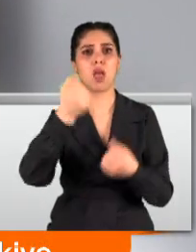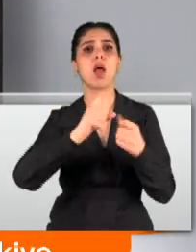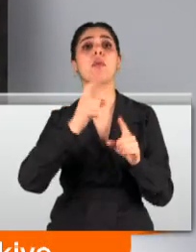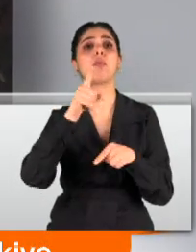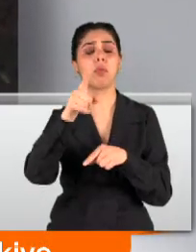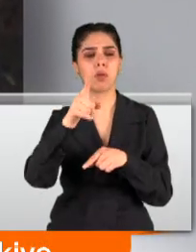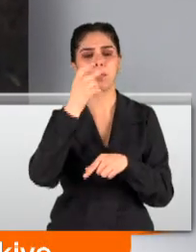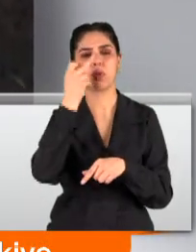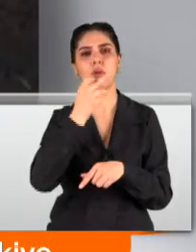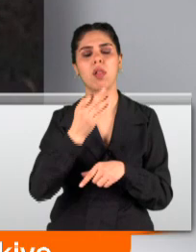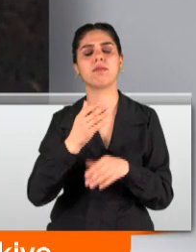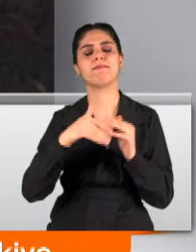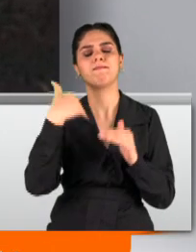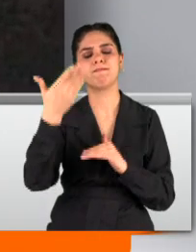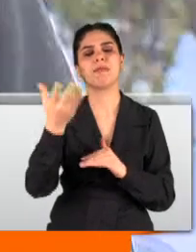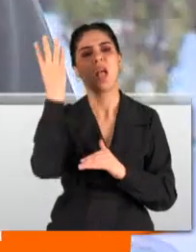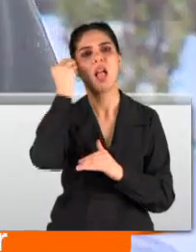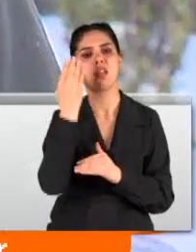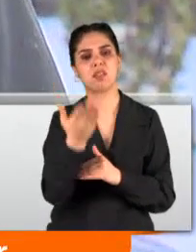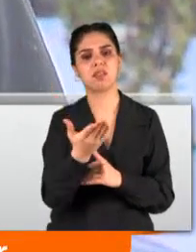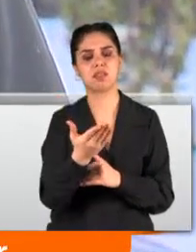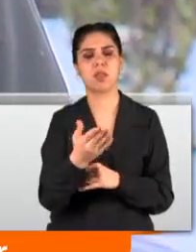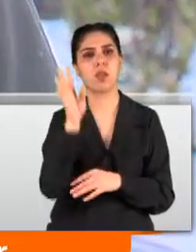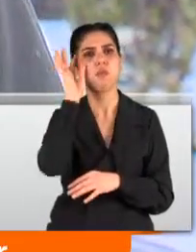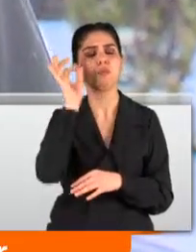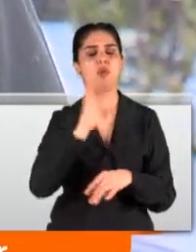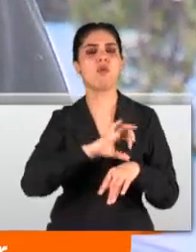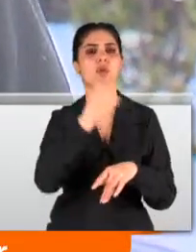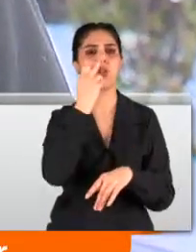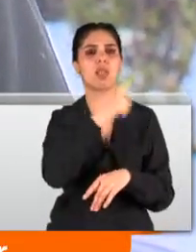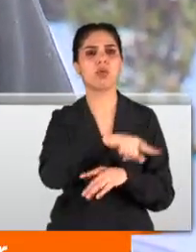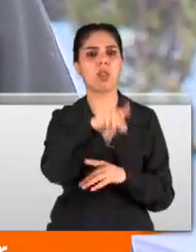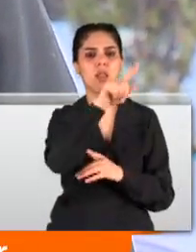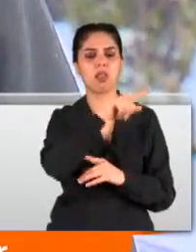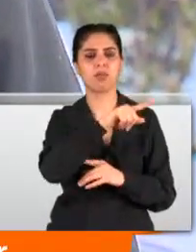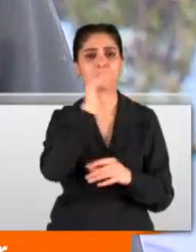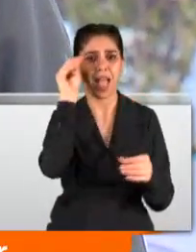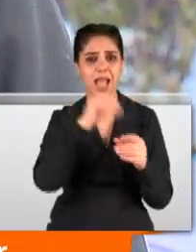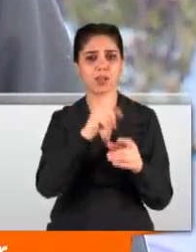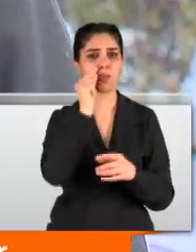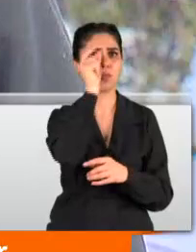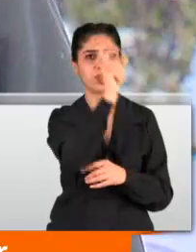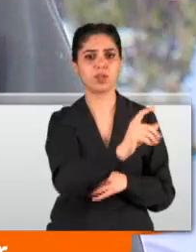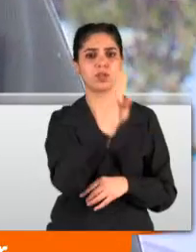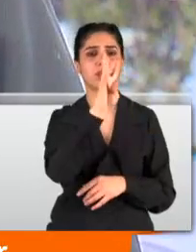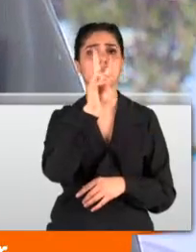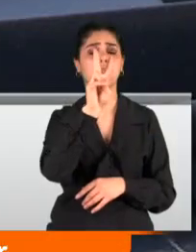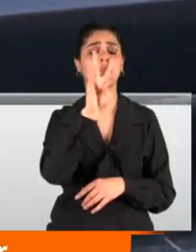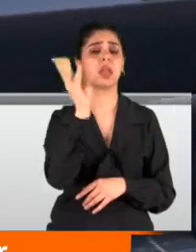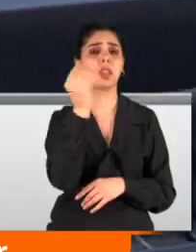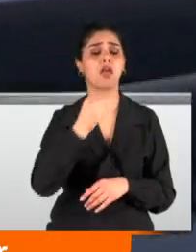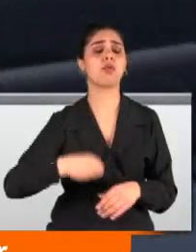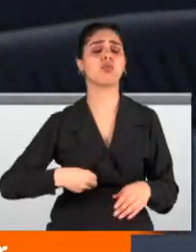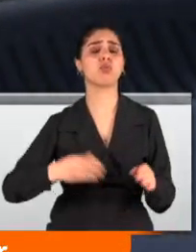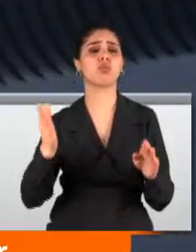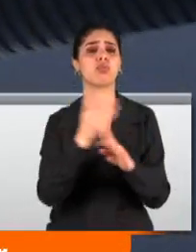bulamayınca dolandırıldığını da anlamış oldu. Profesyonel dolandırıcı olmuş şahıslar. En son bir tanesinin 42 tane dosyası vardı.